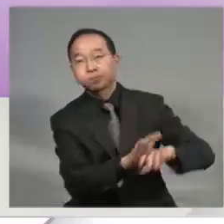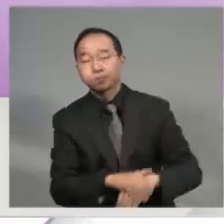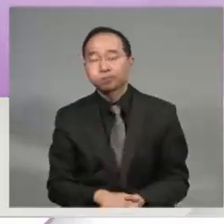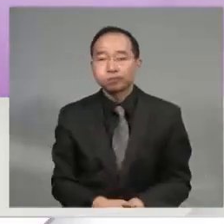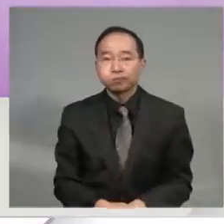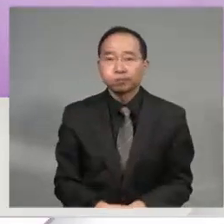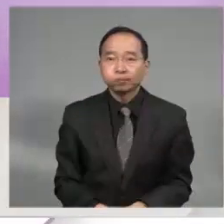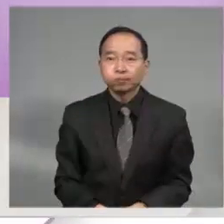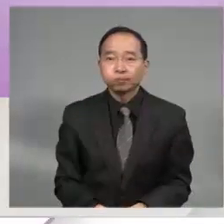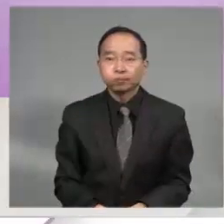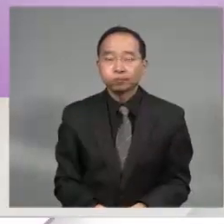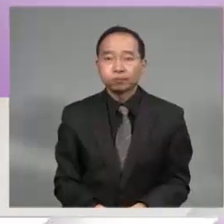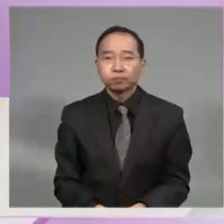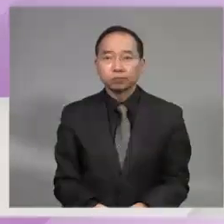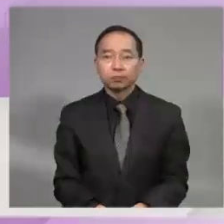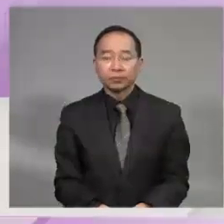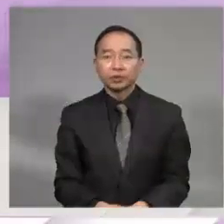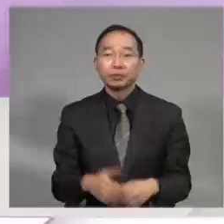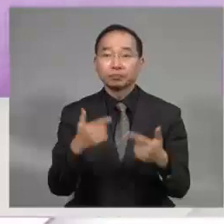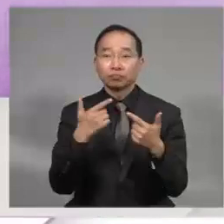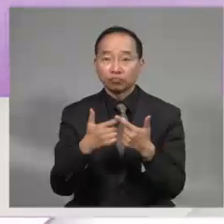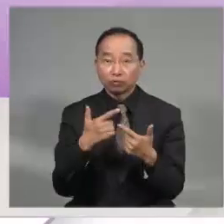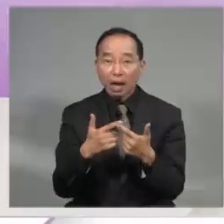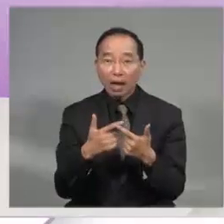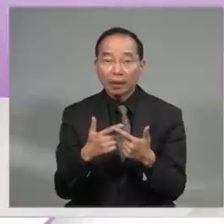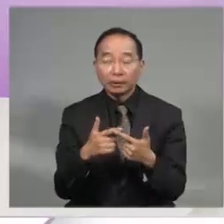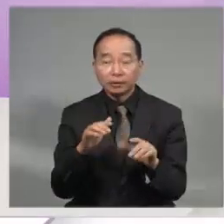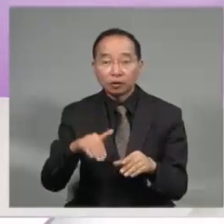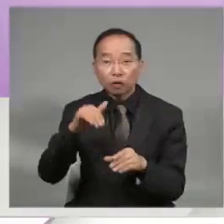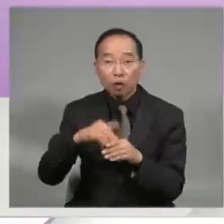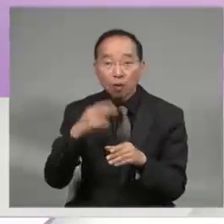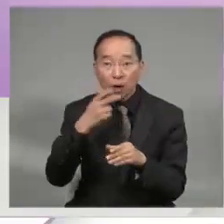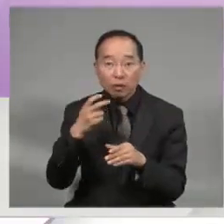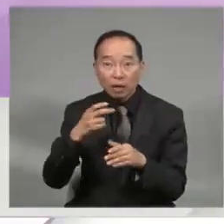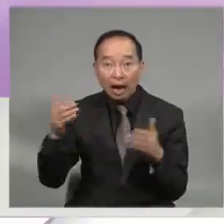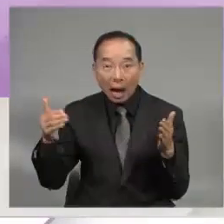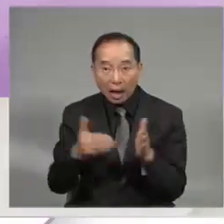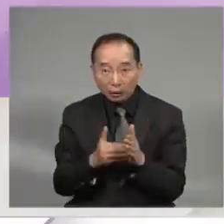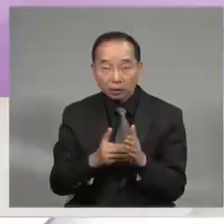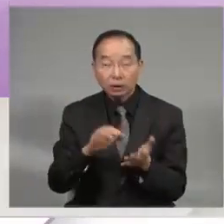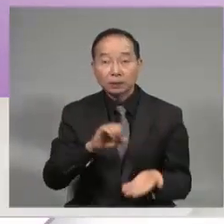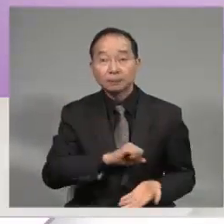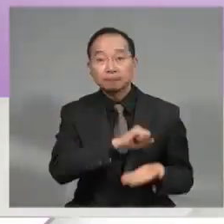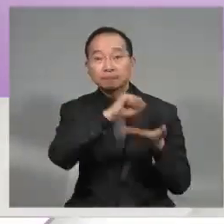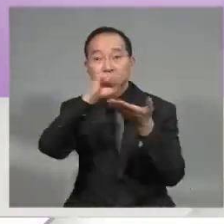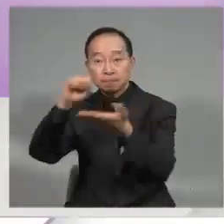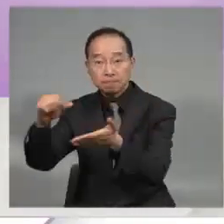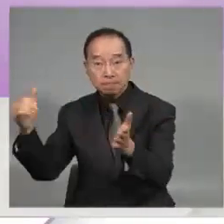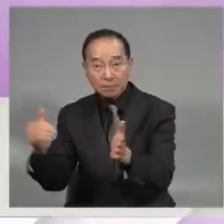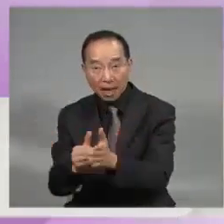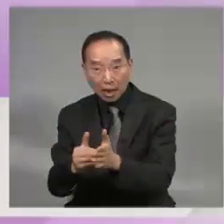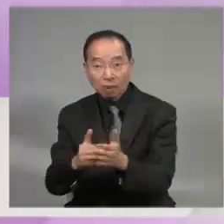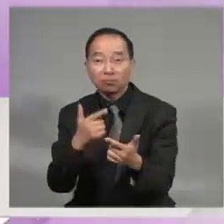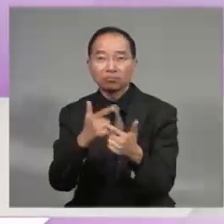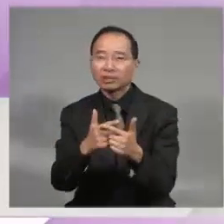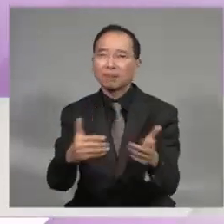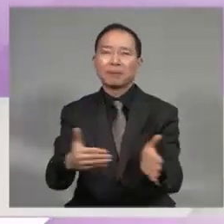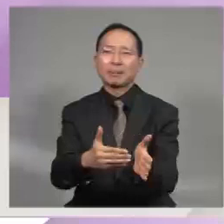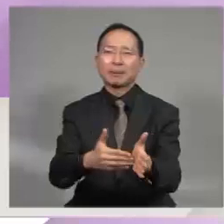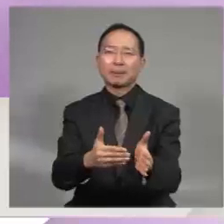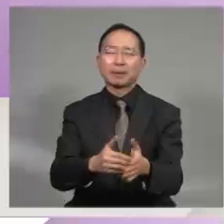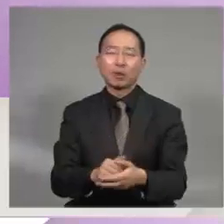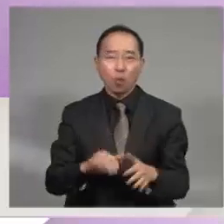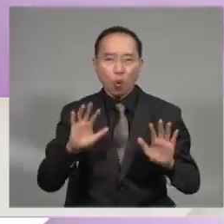자, 확실히 이제 부산 지금 실시간으로 이제 선관위까지 전달이 되면 이제 부산 수영구의 사전투표소